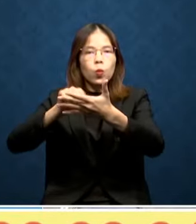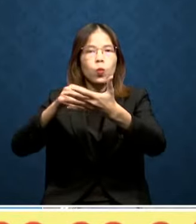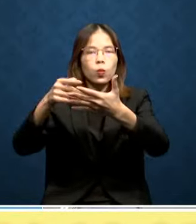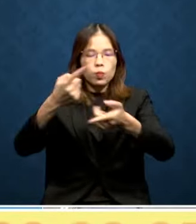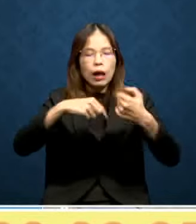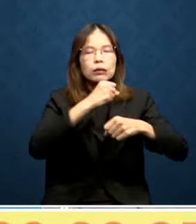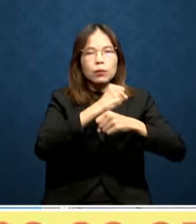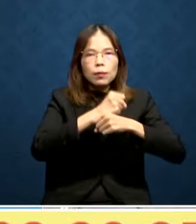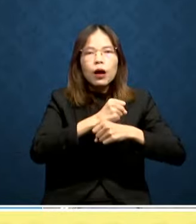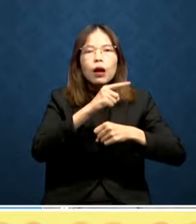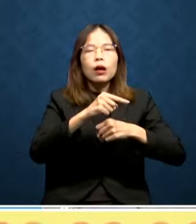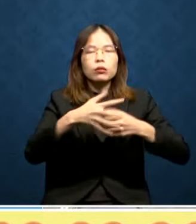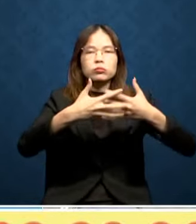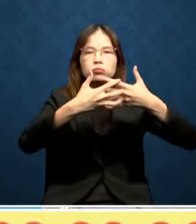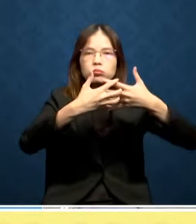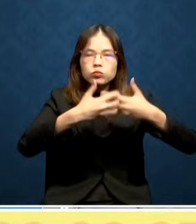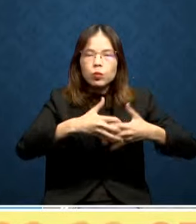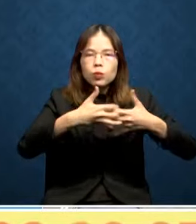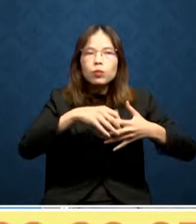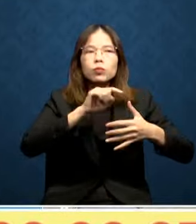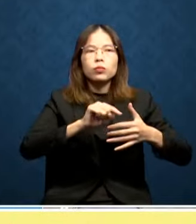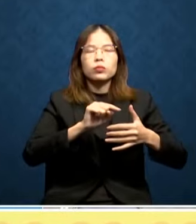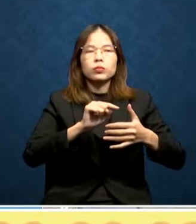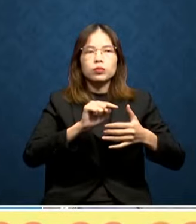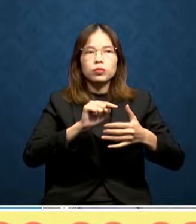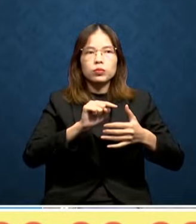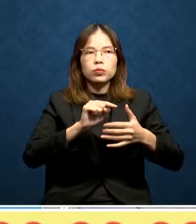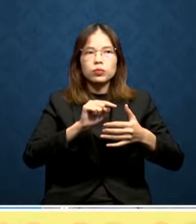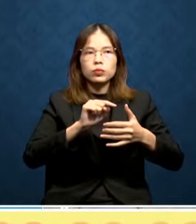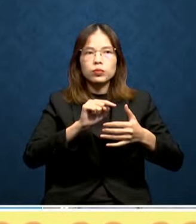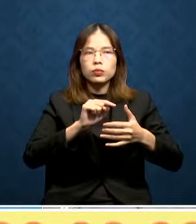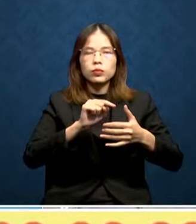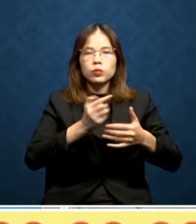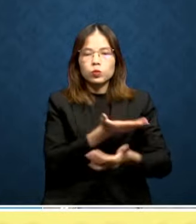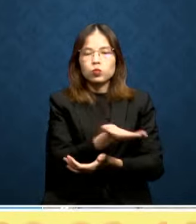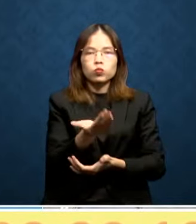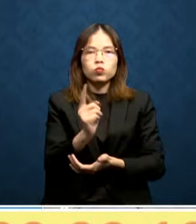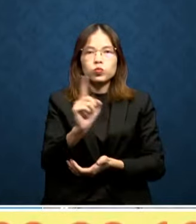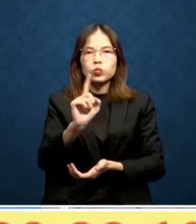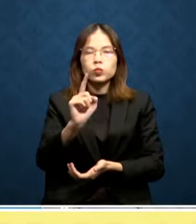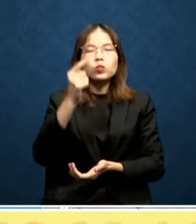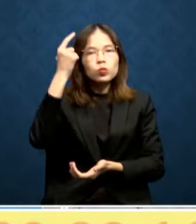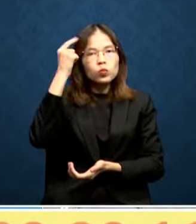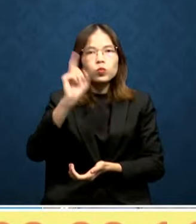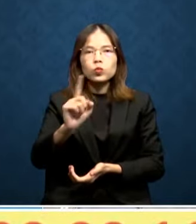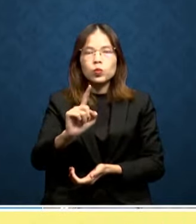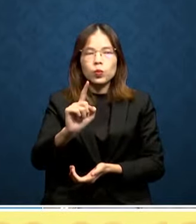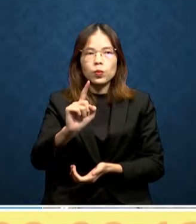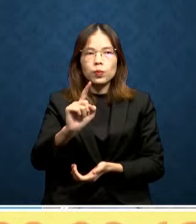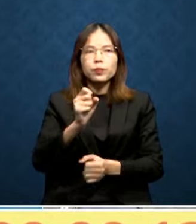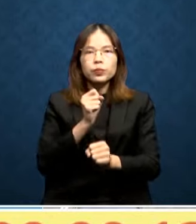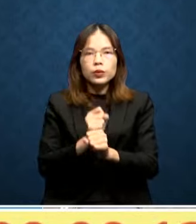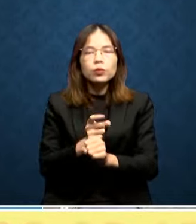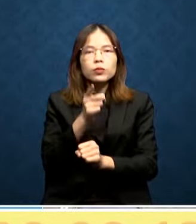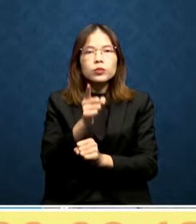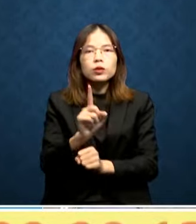กิจการอุตสาหกรรมในพื้นที่นี้นะครับซึ่งท่านทุกท่านนะฮะก็ทราบดีว่ามันเป็นไปได้เป็นจริงหรือ